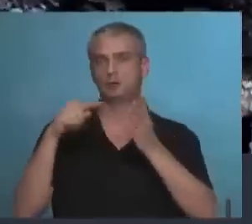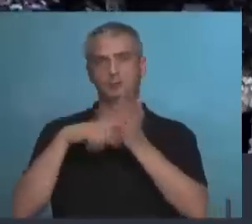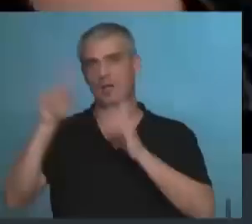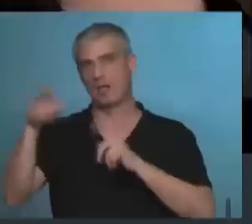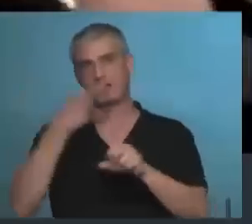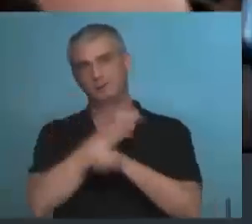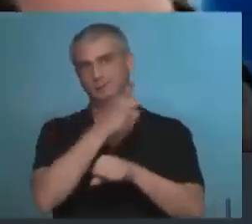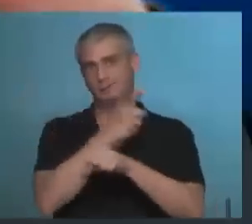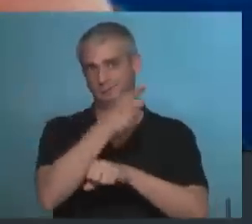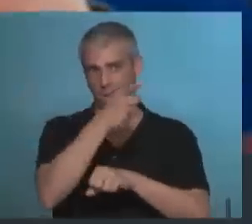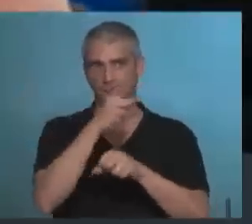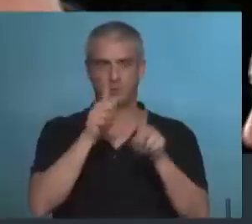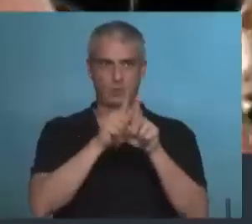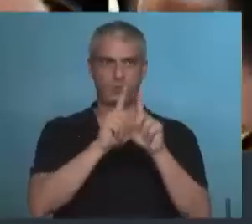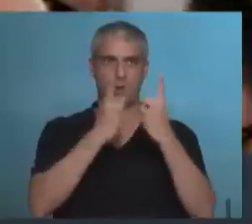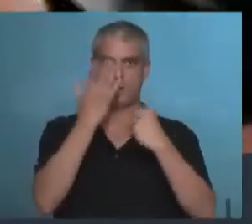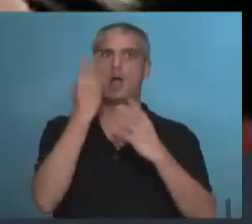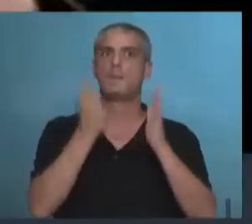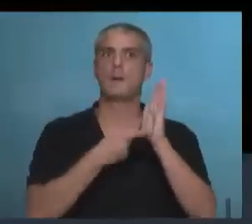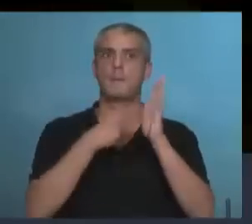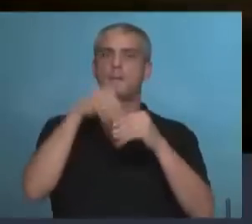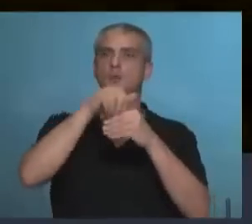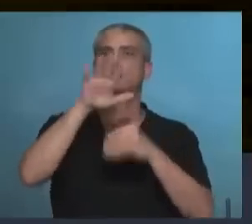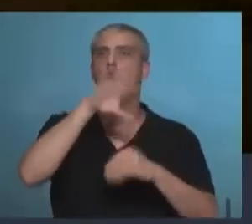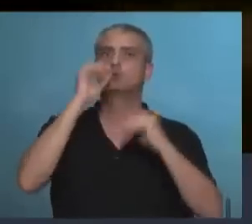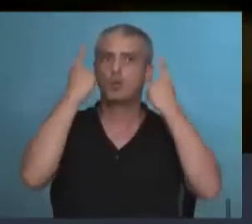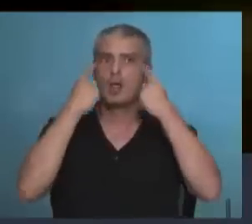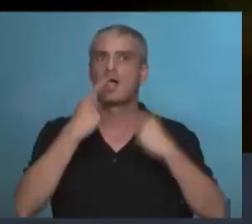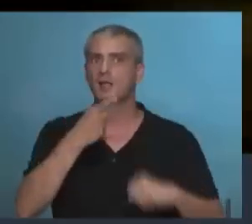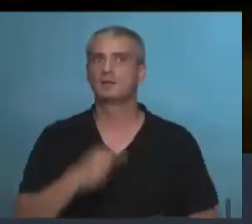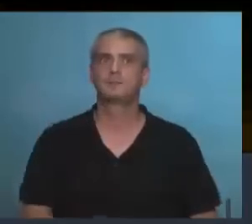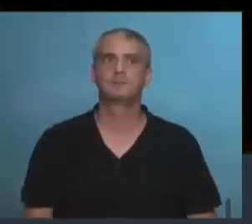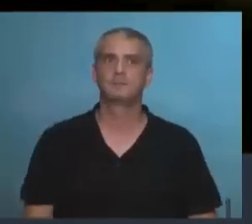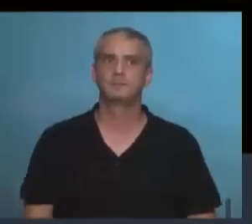מדים, כפי שהתרחש לא פעם בשכונות חרדיות.